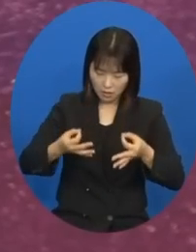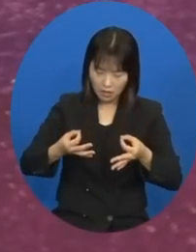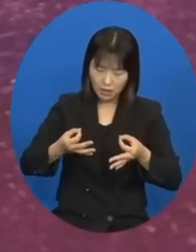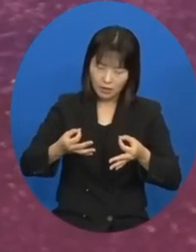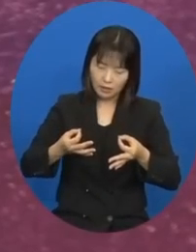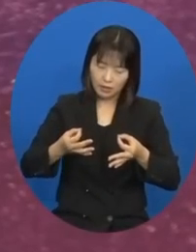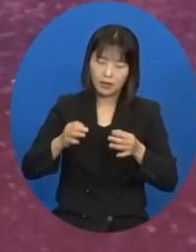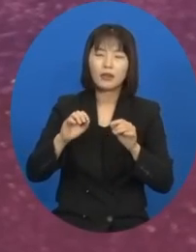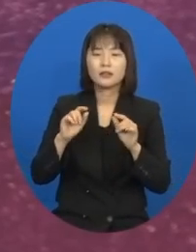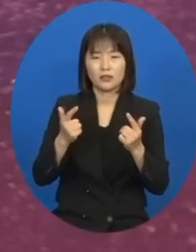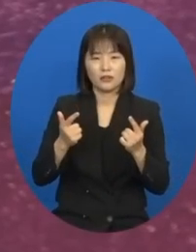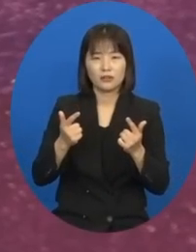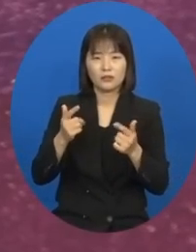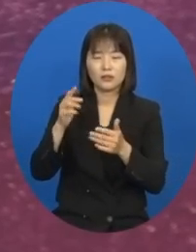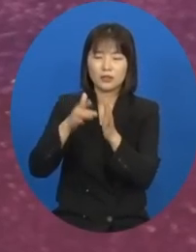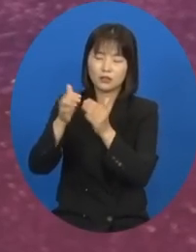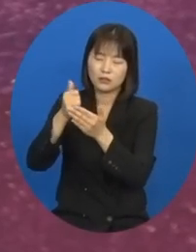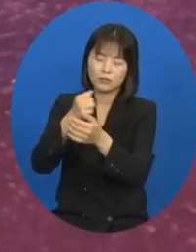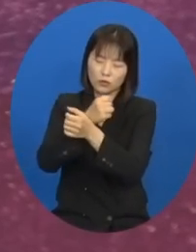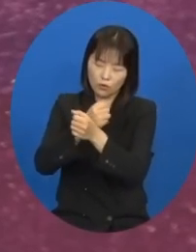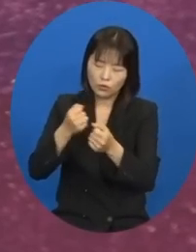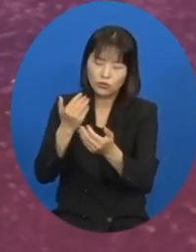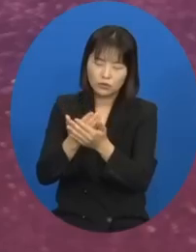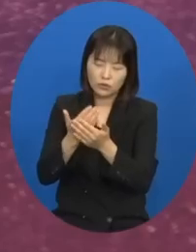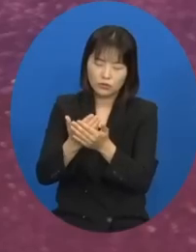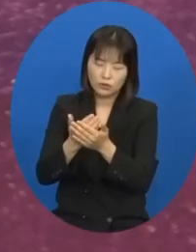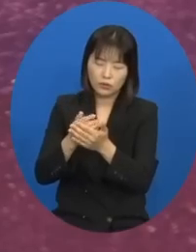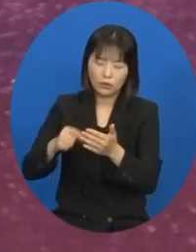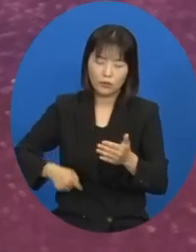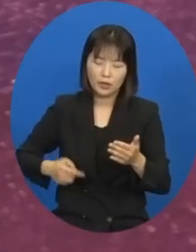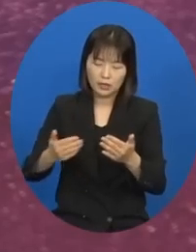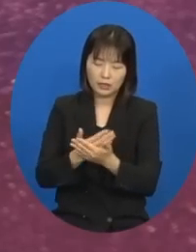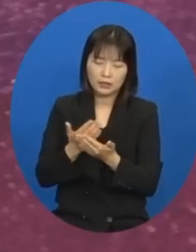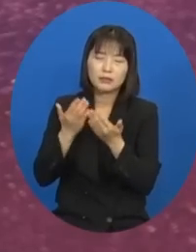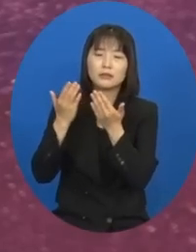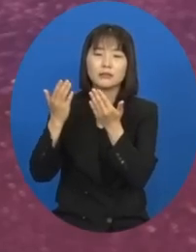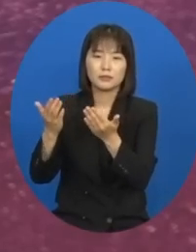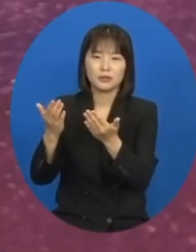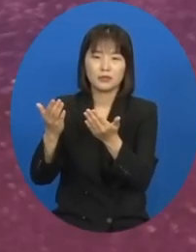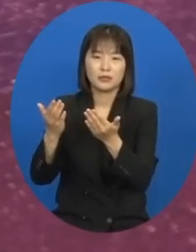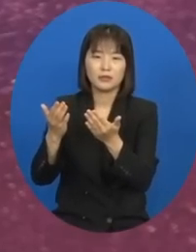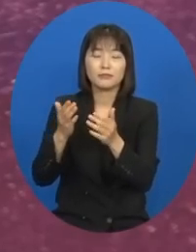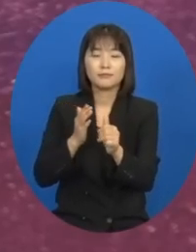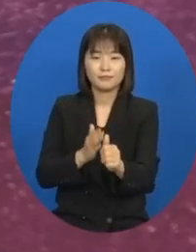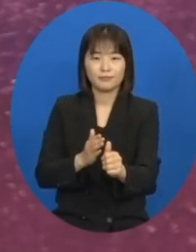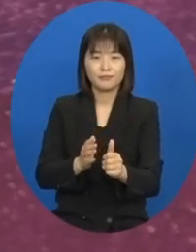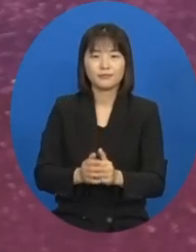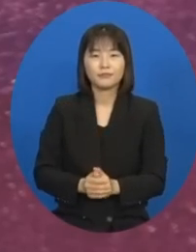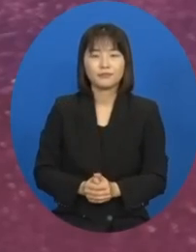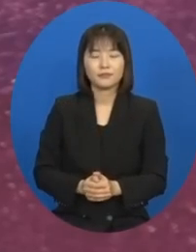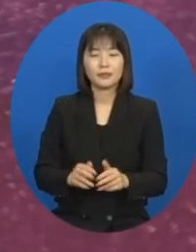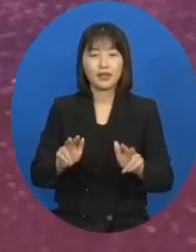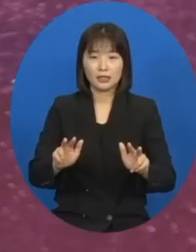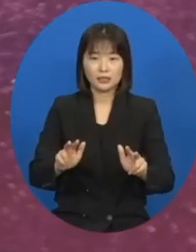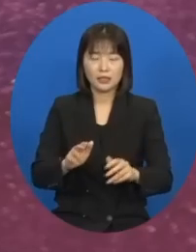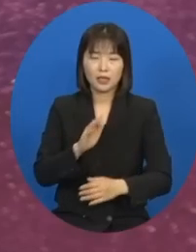예수님 용서해 주세요 예수님 회개합니다 이제는